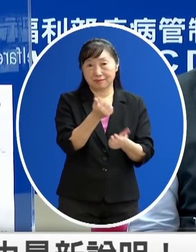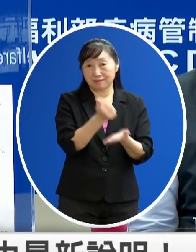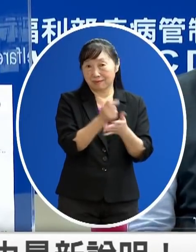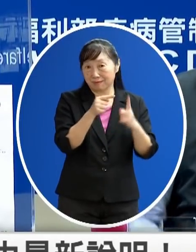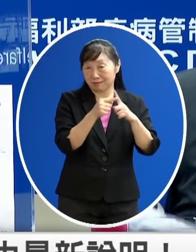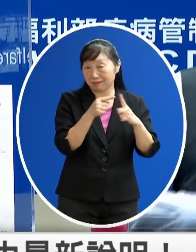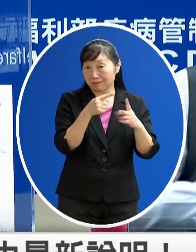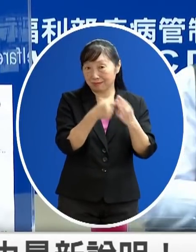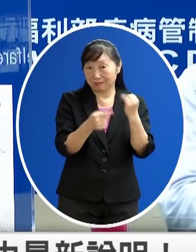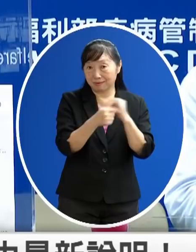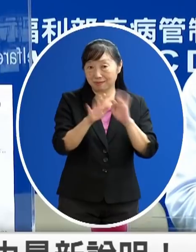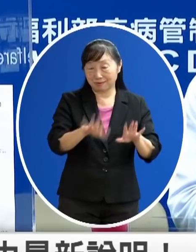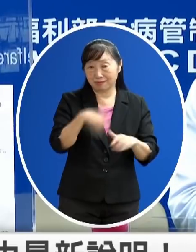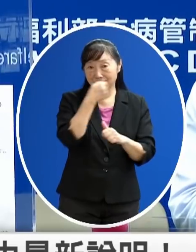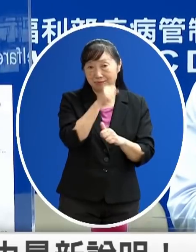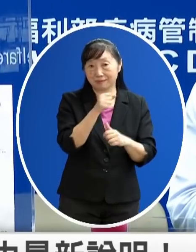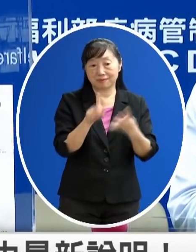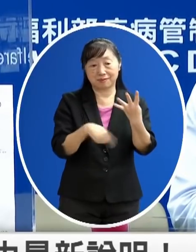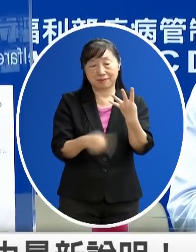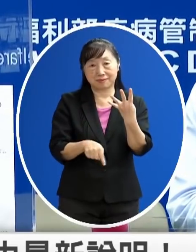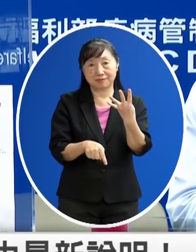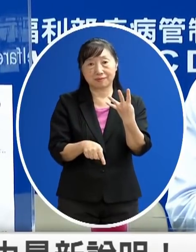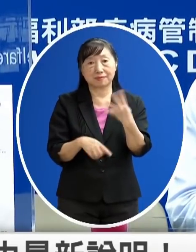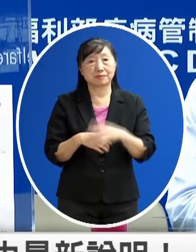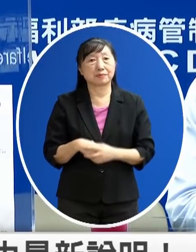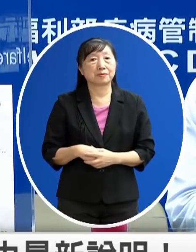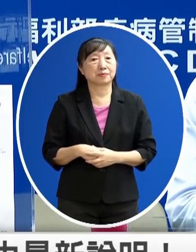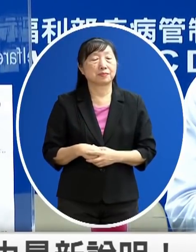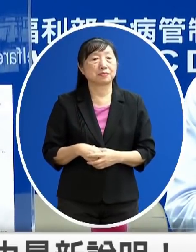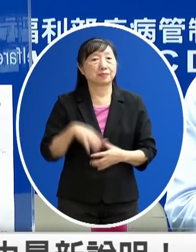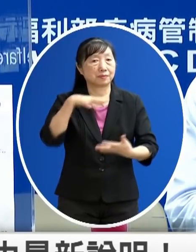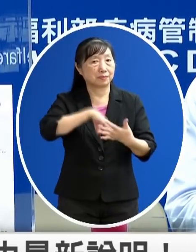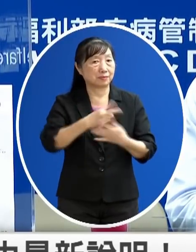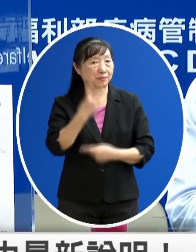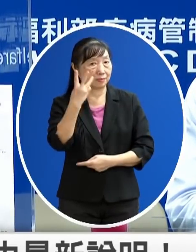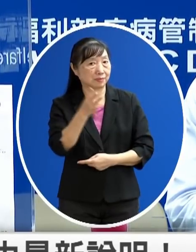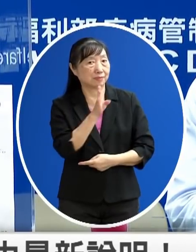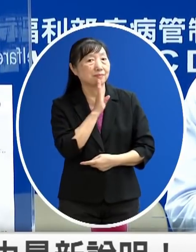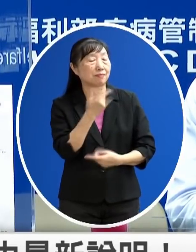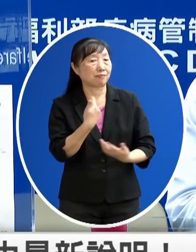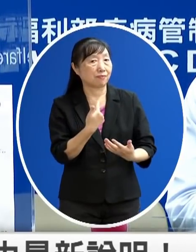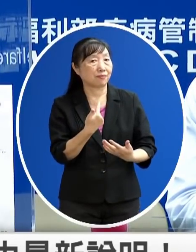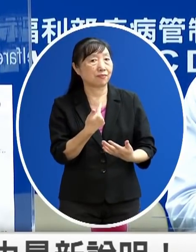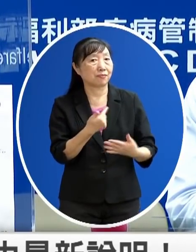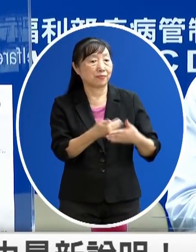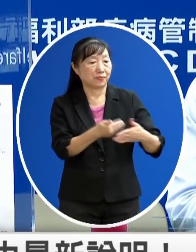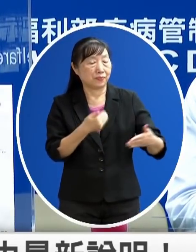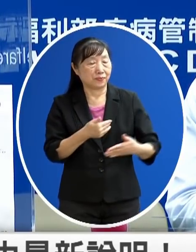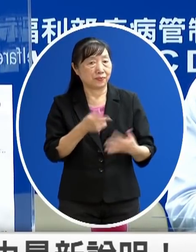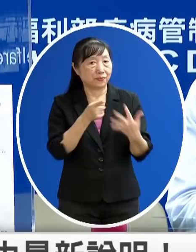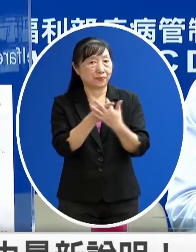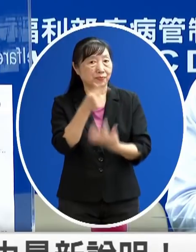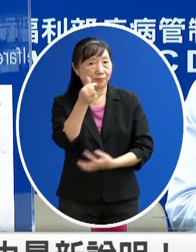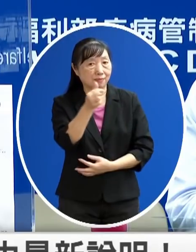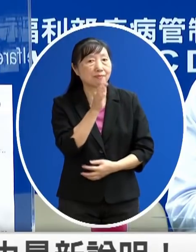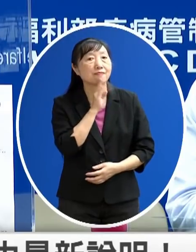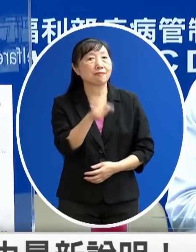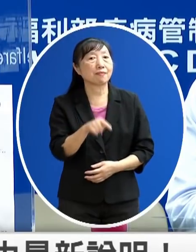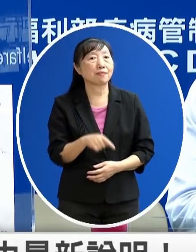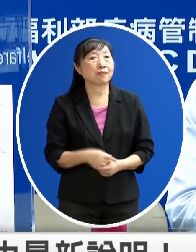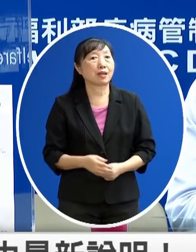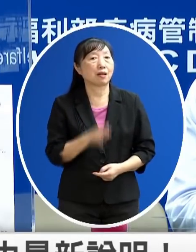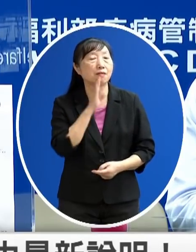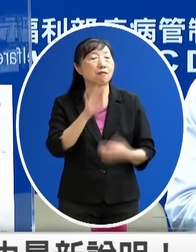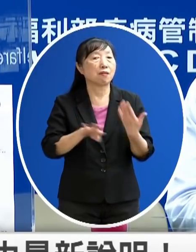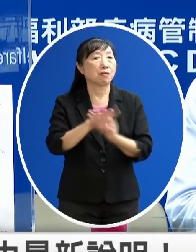那本土的病例有四例，那里面含了三个区隔阳性，那境外移入的今天比较多，有